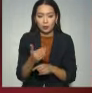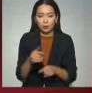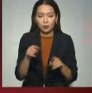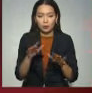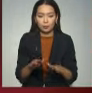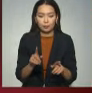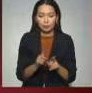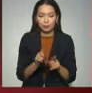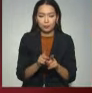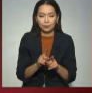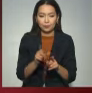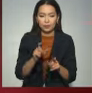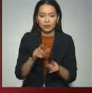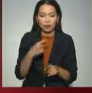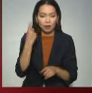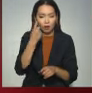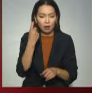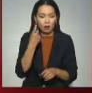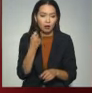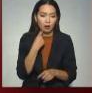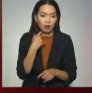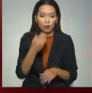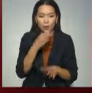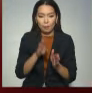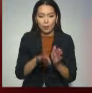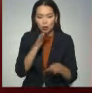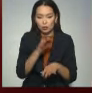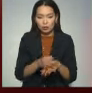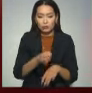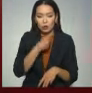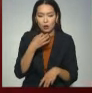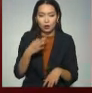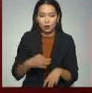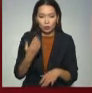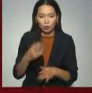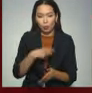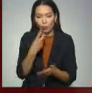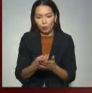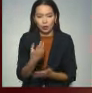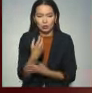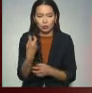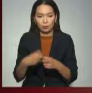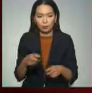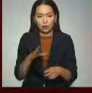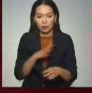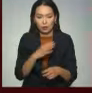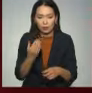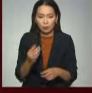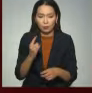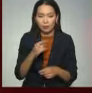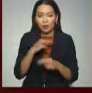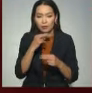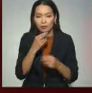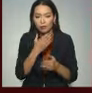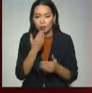жаға ұстатты. Араққа сылқия тойған ананың жауапсыздығынан үлкен ұлы құлап қолын сындырып алған. Ауырып барат деп шырылдаған баласына мән